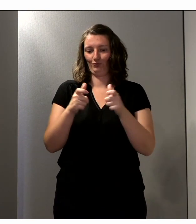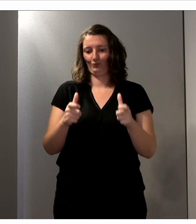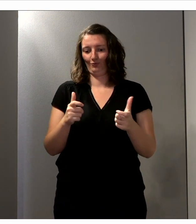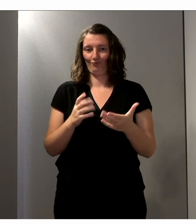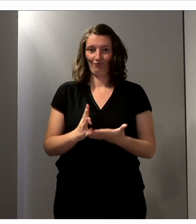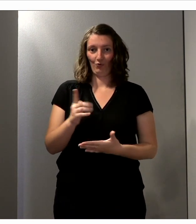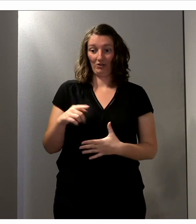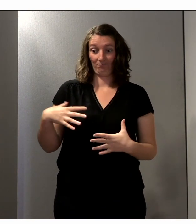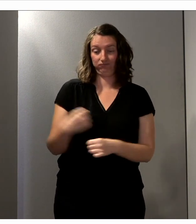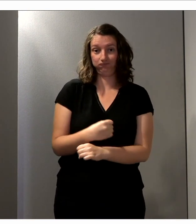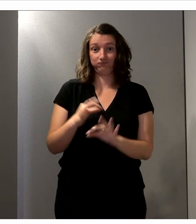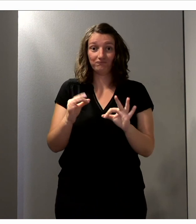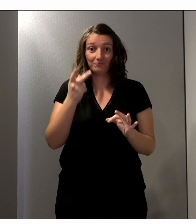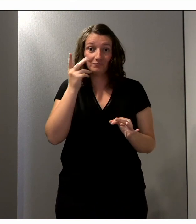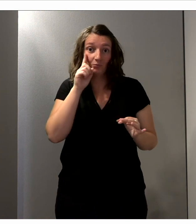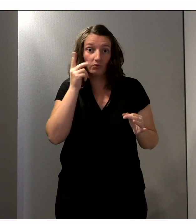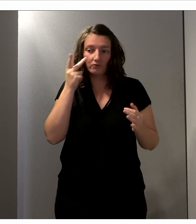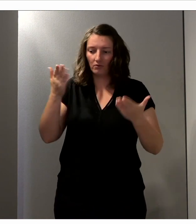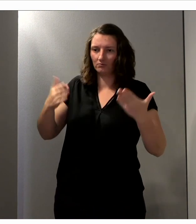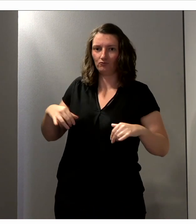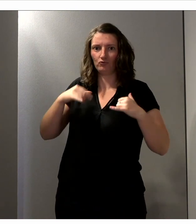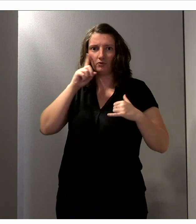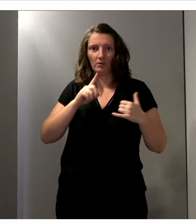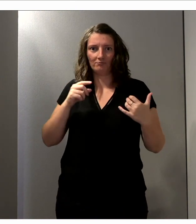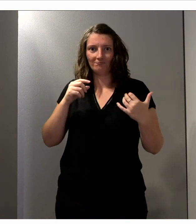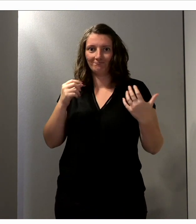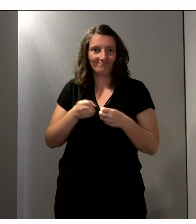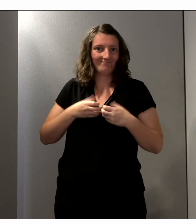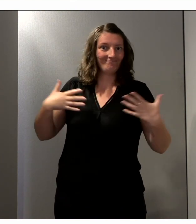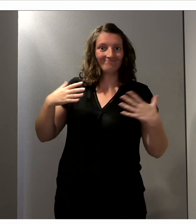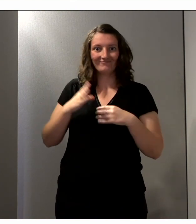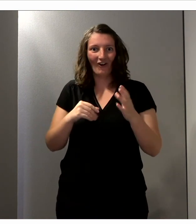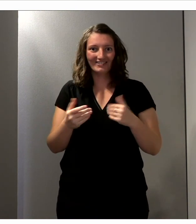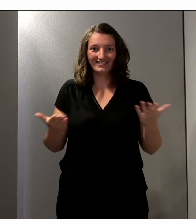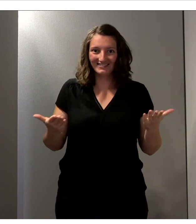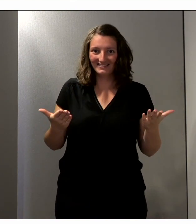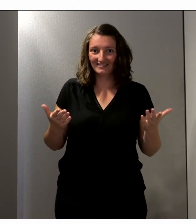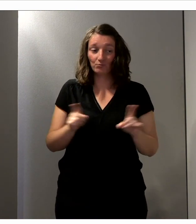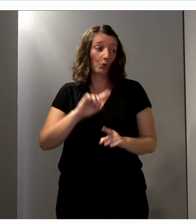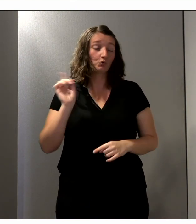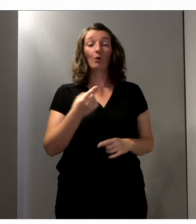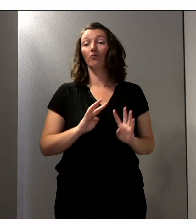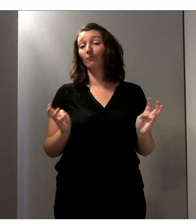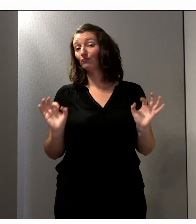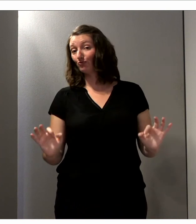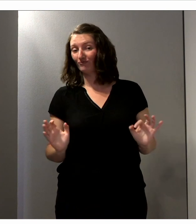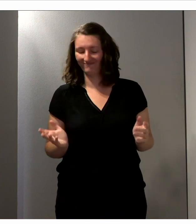puisque vous voyez une jeune femme heureuse et épanouie, comme nous tous